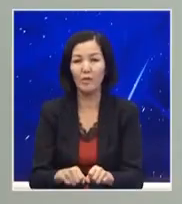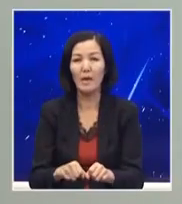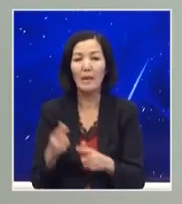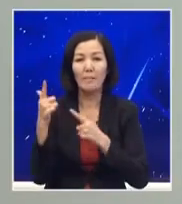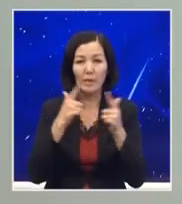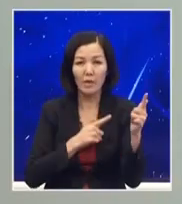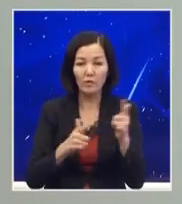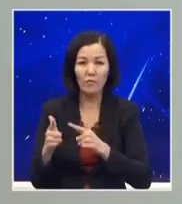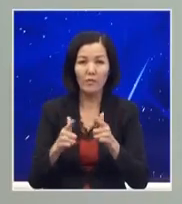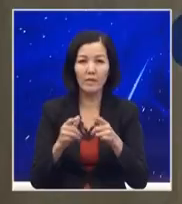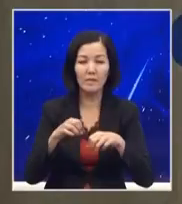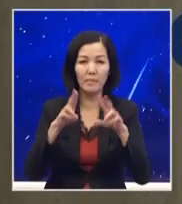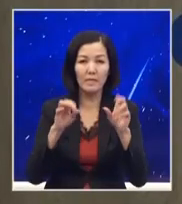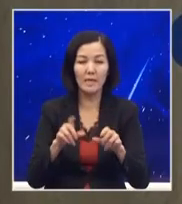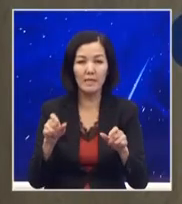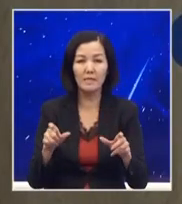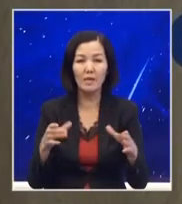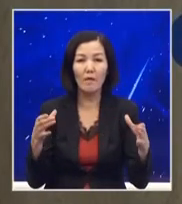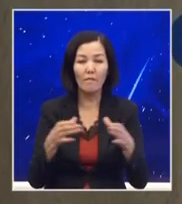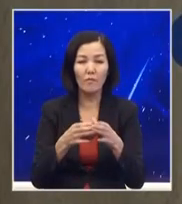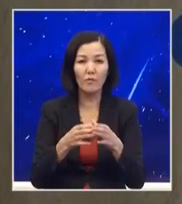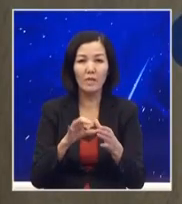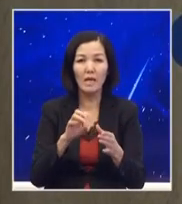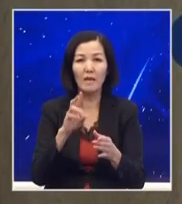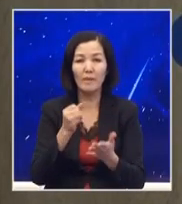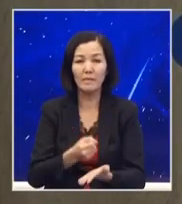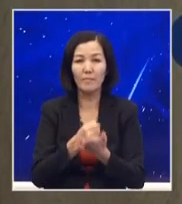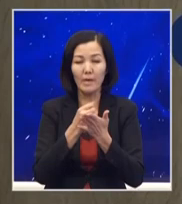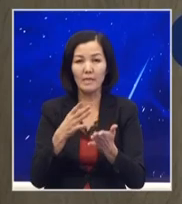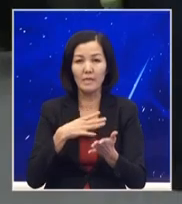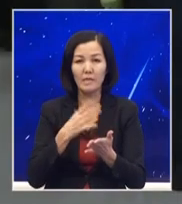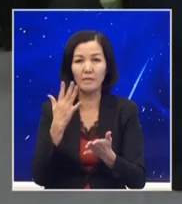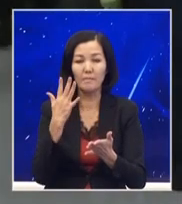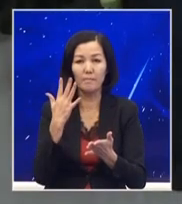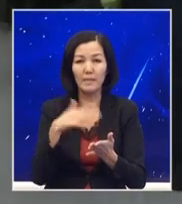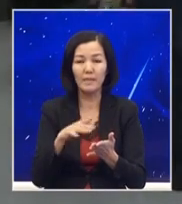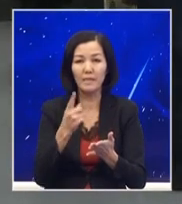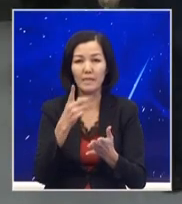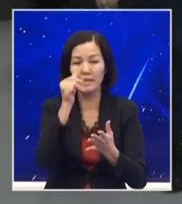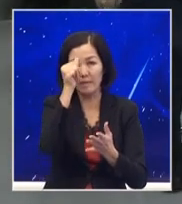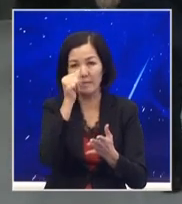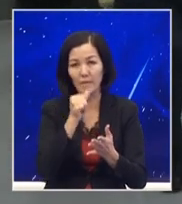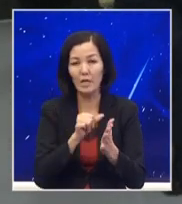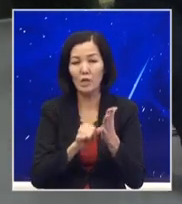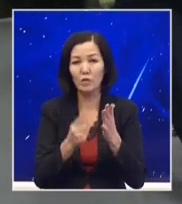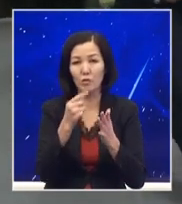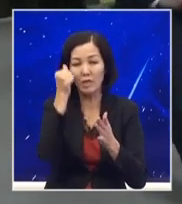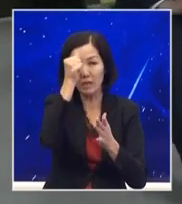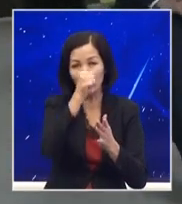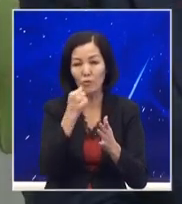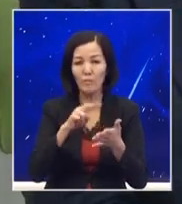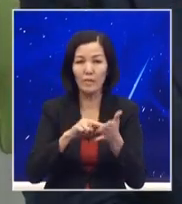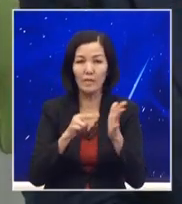Подготовке кадров поспособствовал фонд «Ельбаса». Центр будет принимать до 50 детей в месяц и 600 в год. При